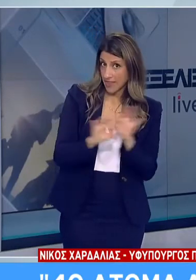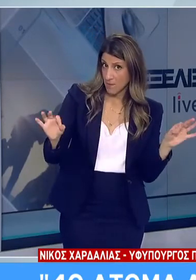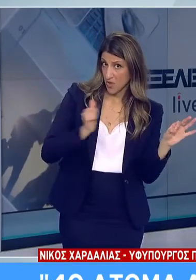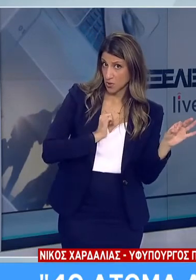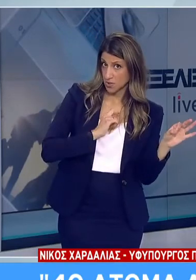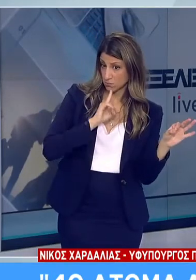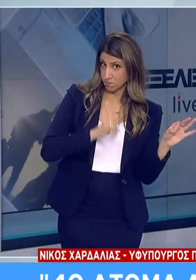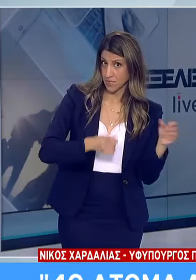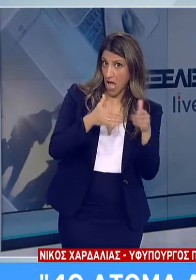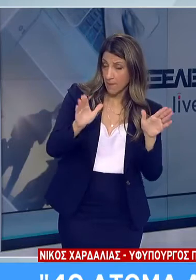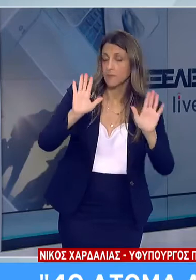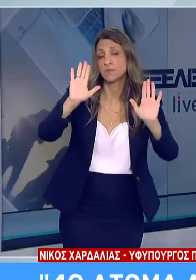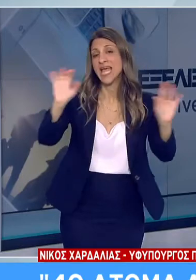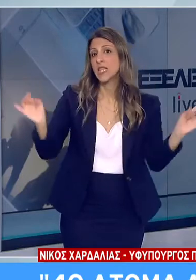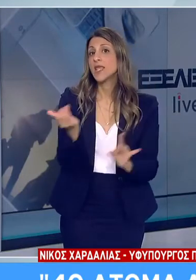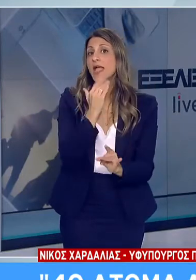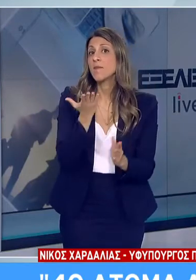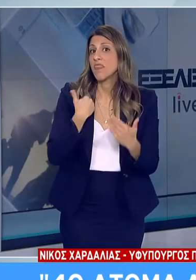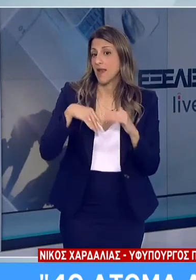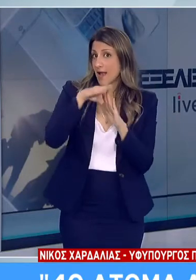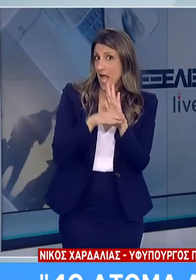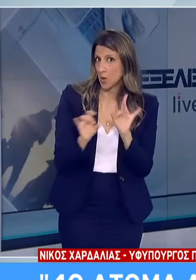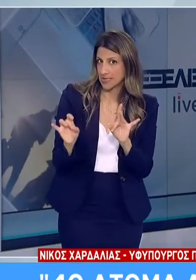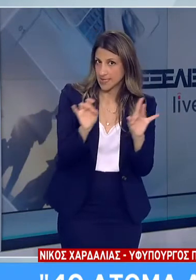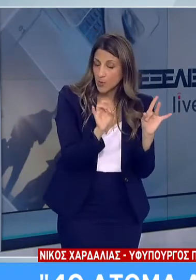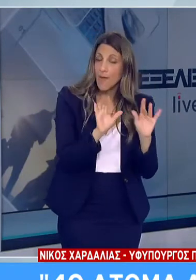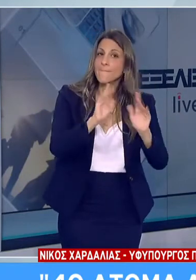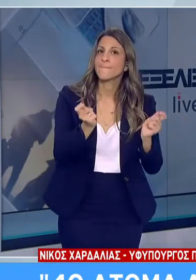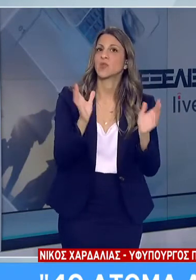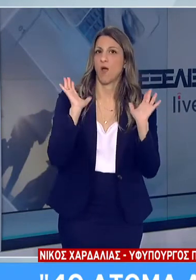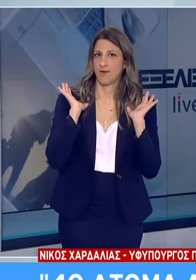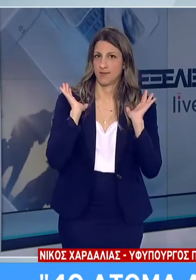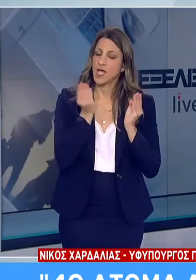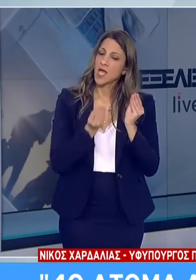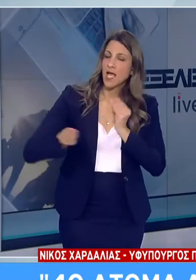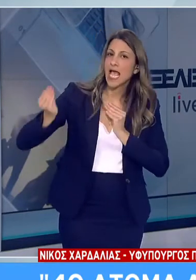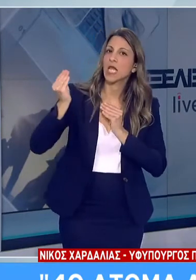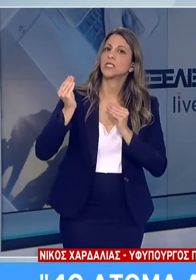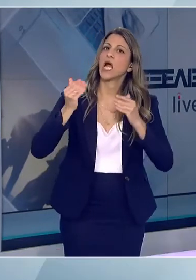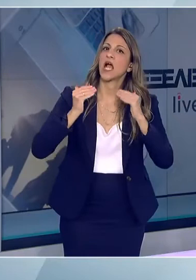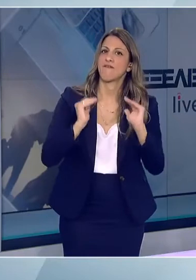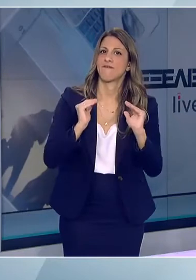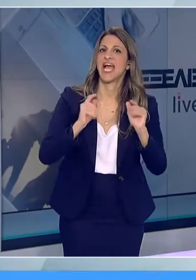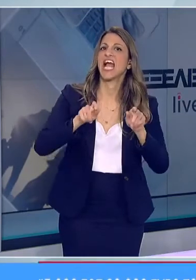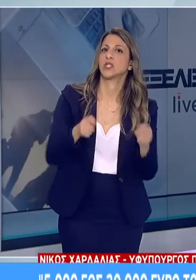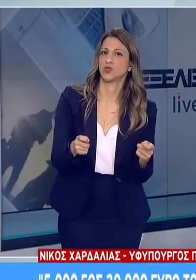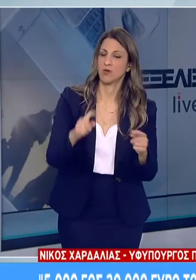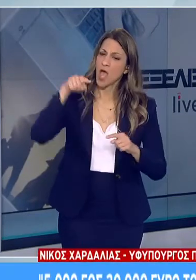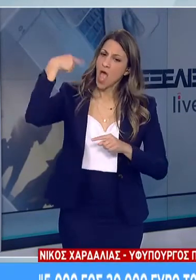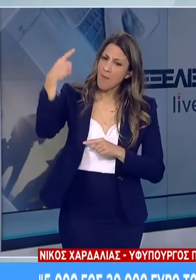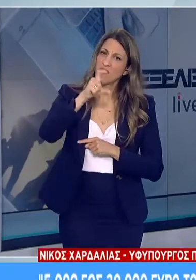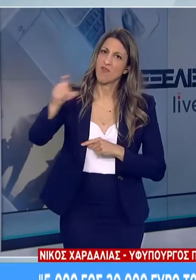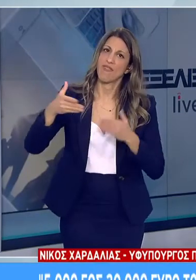σύνολό τους, ας μην βιαστούν και ας μην ρισκάρουν. Καμία έκπτωση δεν θα γίνει εις βάρος της δημόσιας υγείας. Καμία έκπτωση